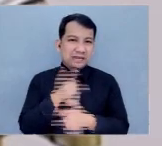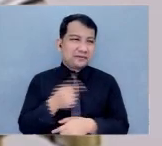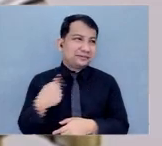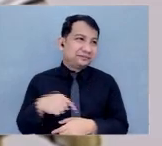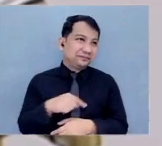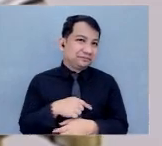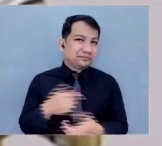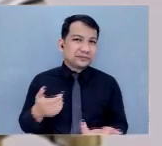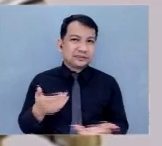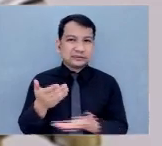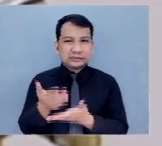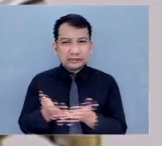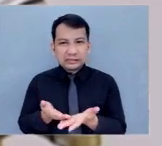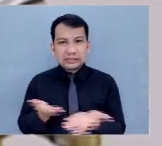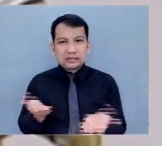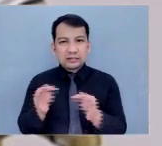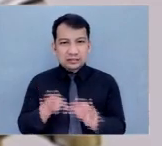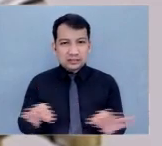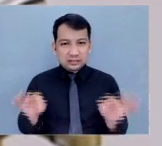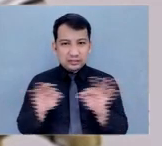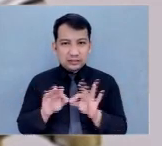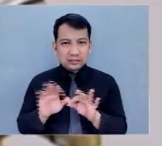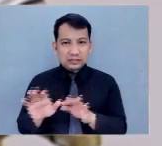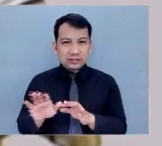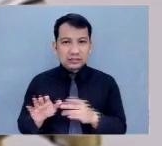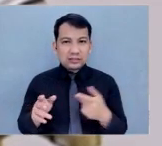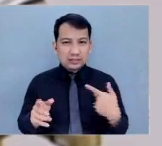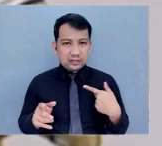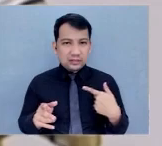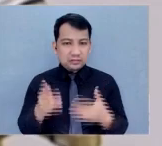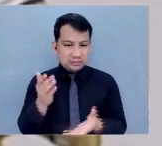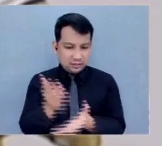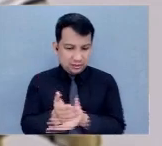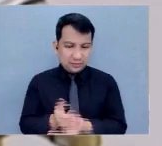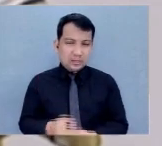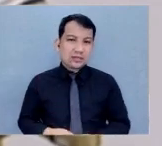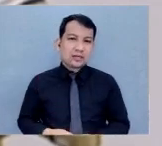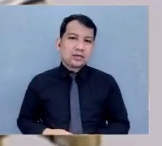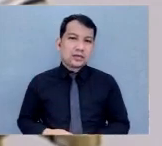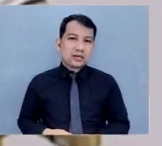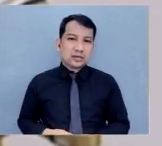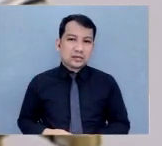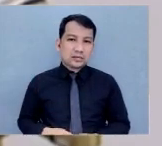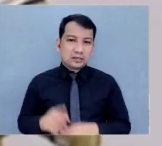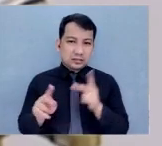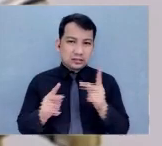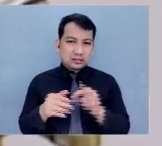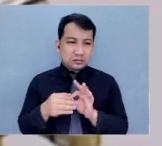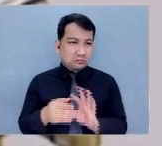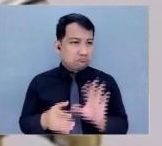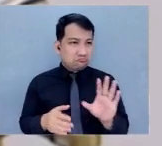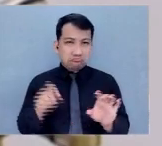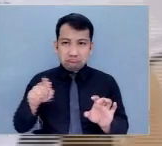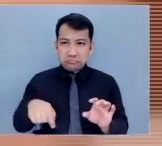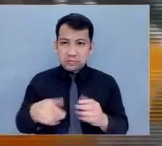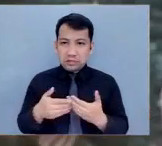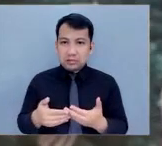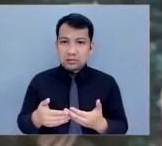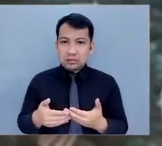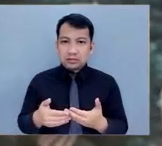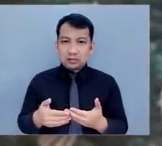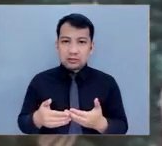some point, no, kailangan talaga tumigil, and I think these people have to also be reprimanded.